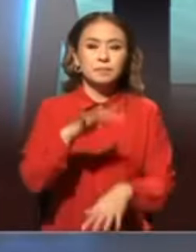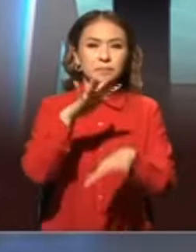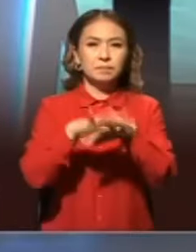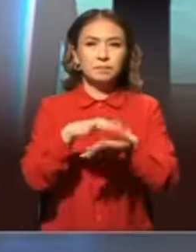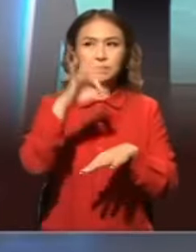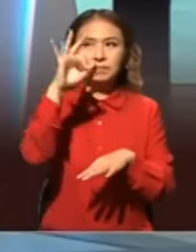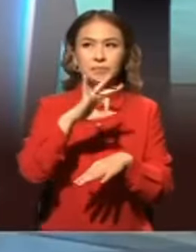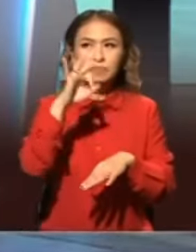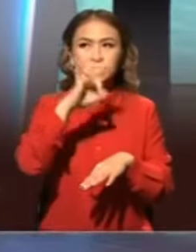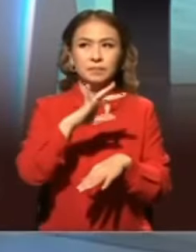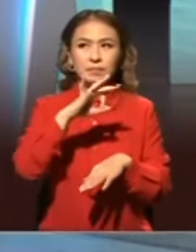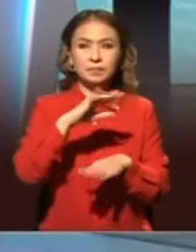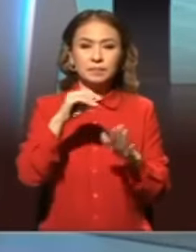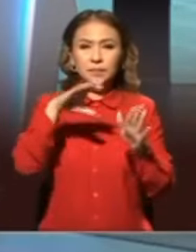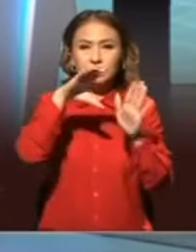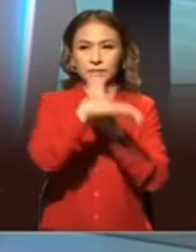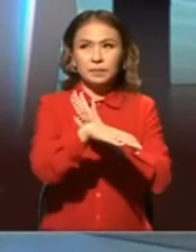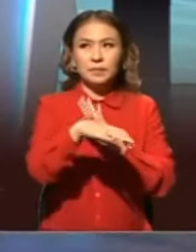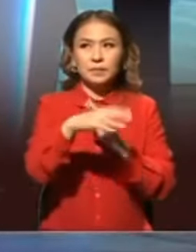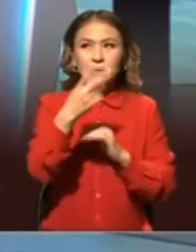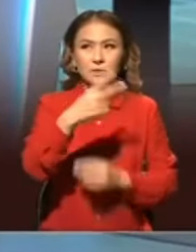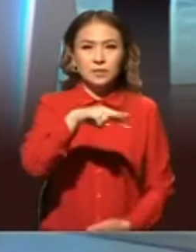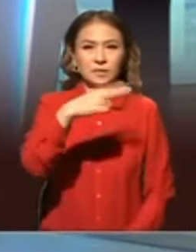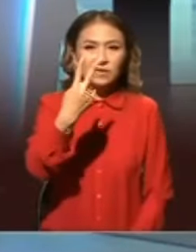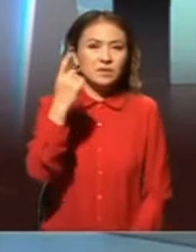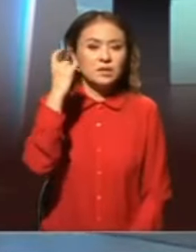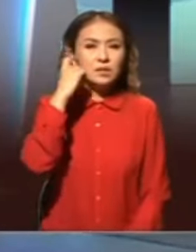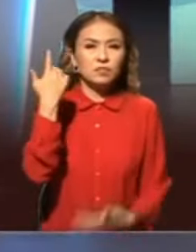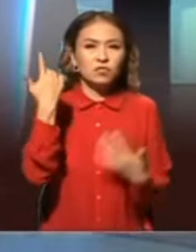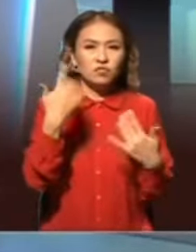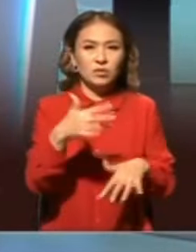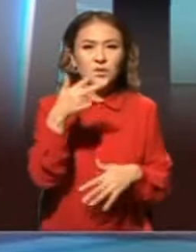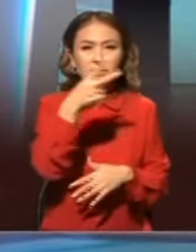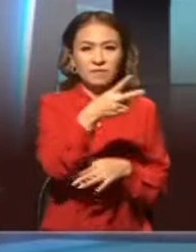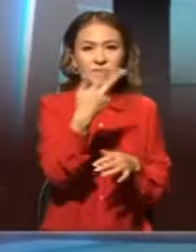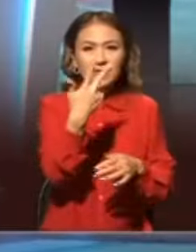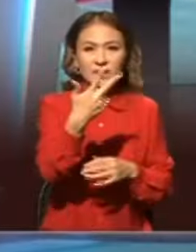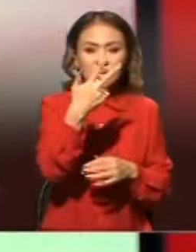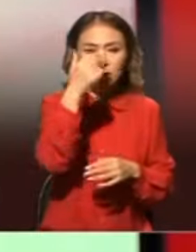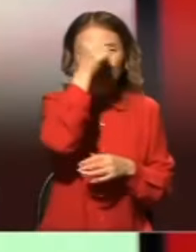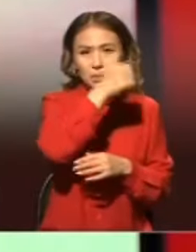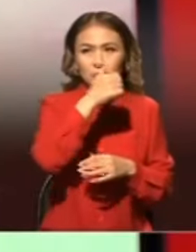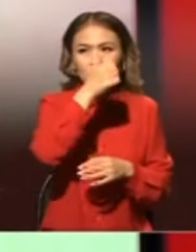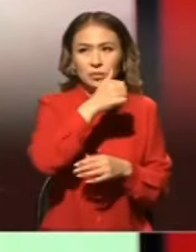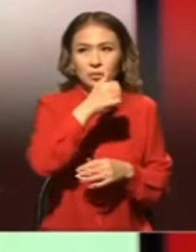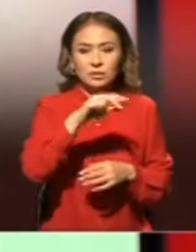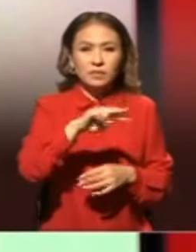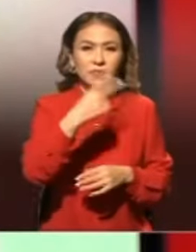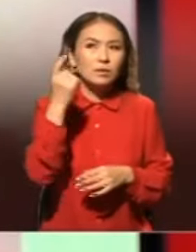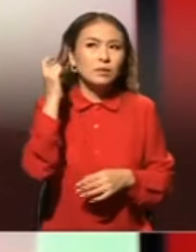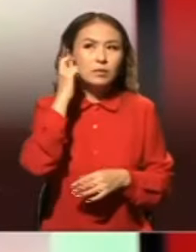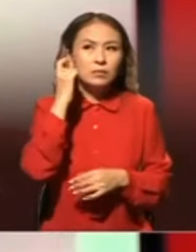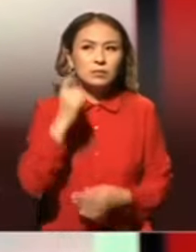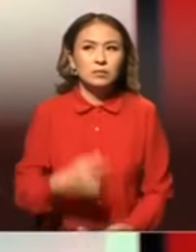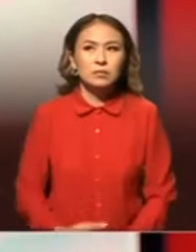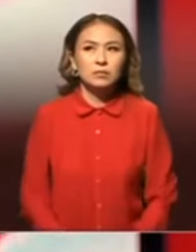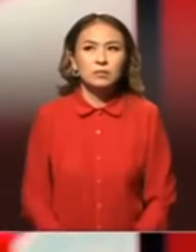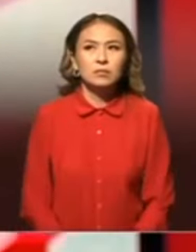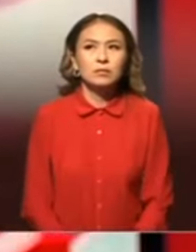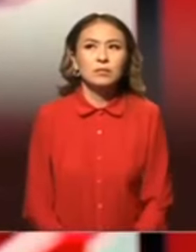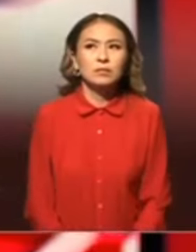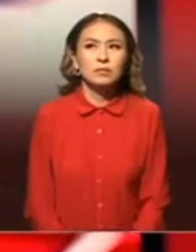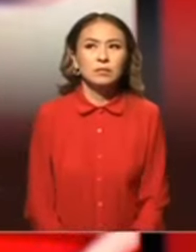сыйақысын субсидиялау 22 жыл болды, 2003 жылдан бастап. 22 жыл. Бұл жерде көктемгі